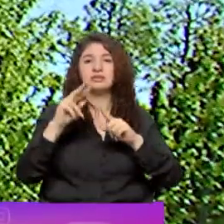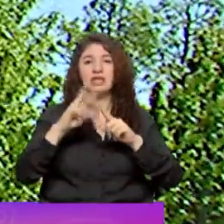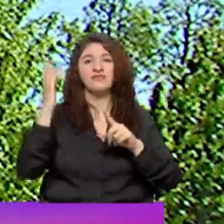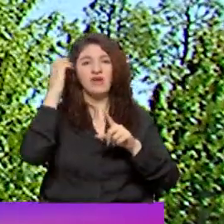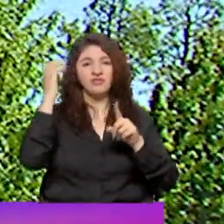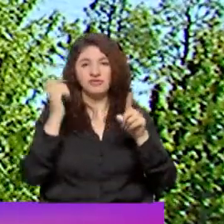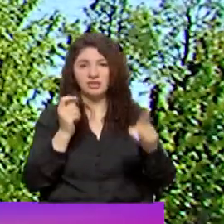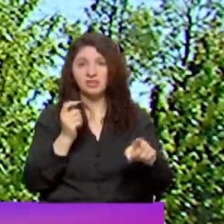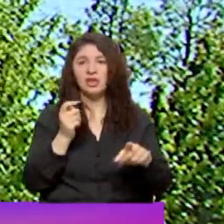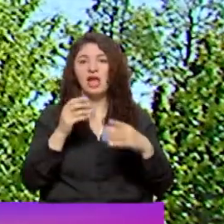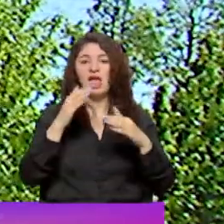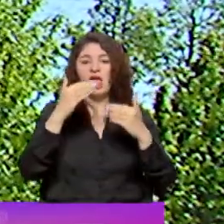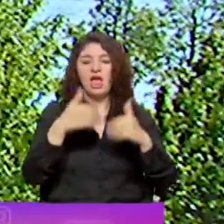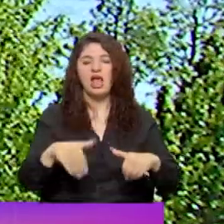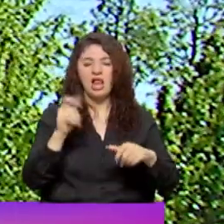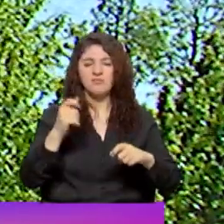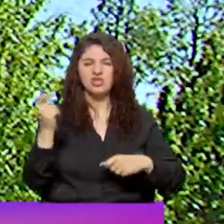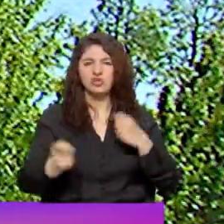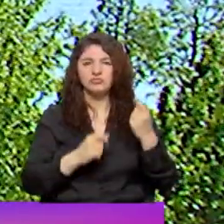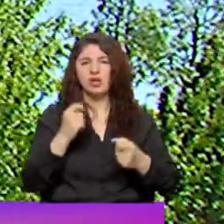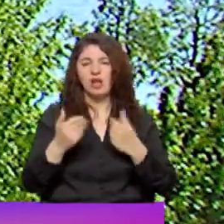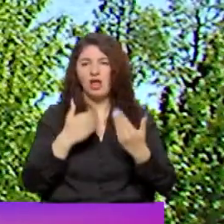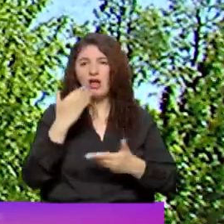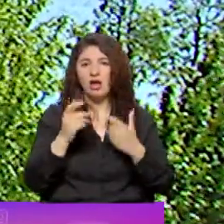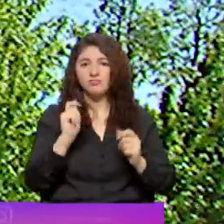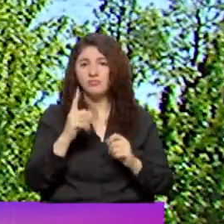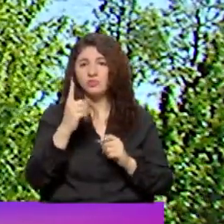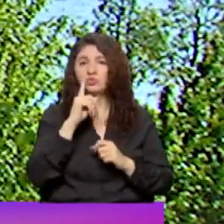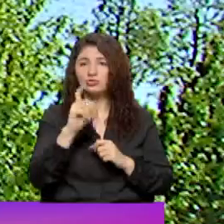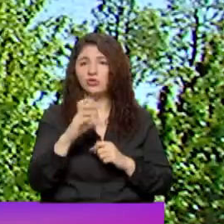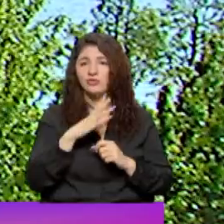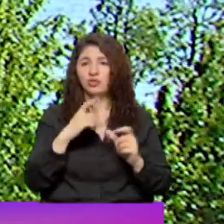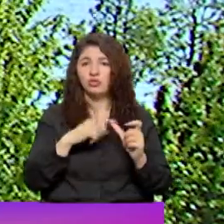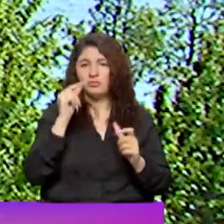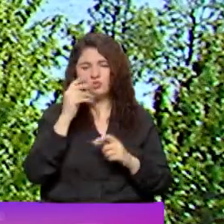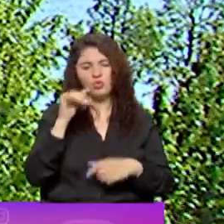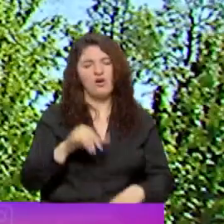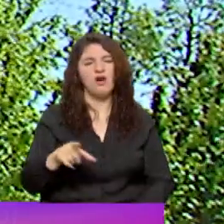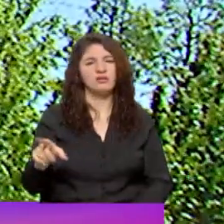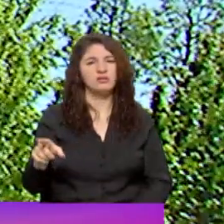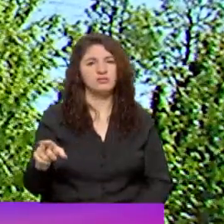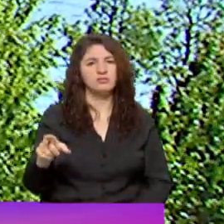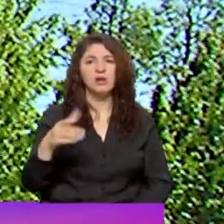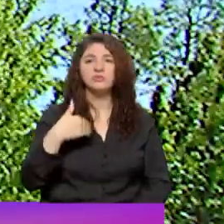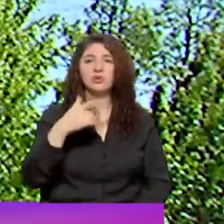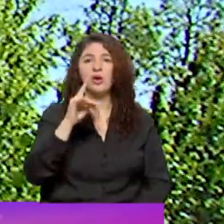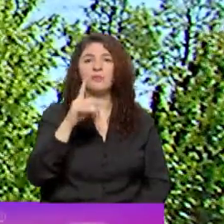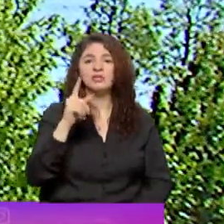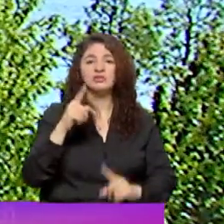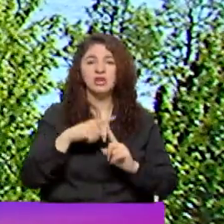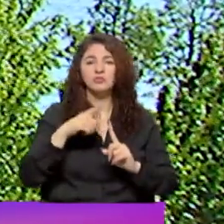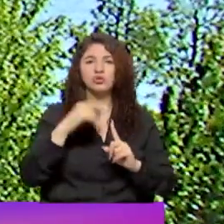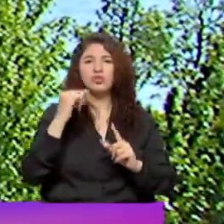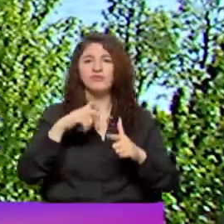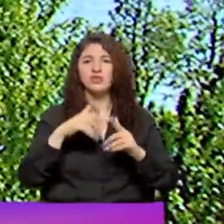Aziz Nesin Vakfı'nın engelleme çalışmalarından bahsediyor ve bir soru soruyorsun hayatı haklı bir soru Biz 15